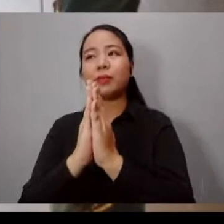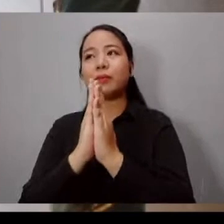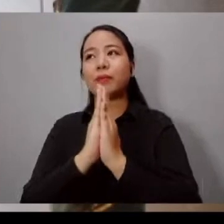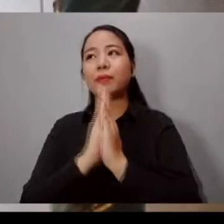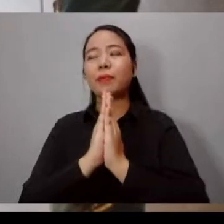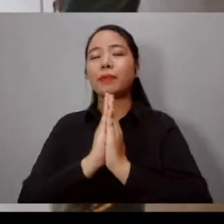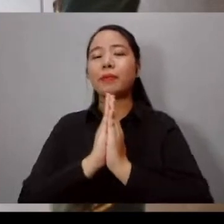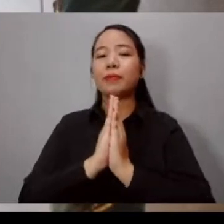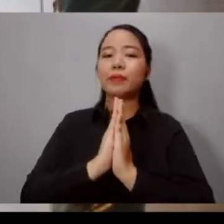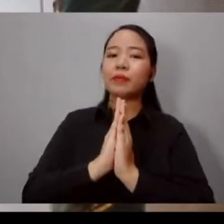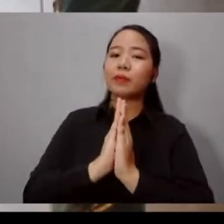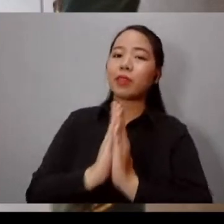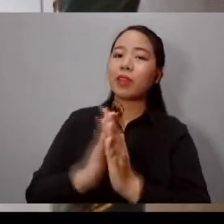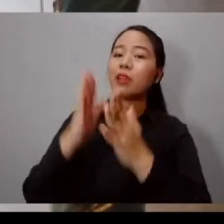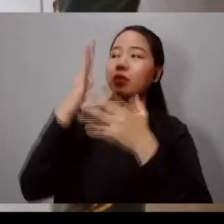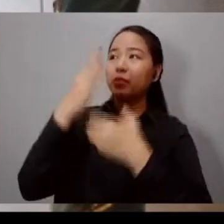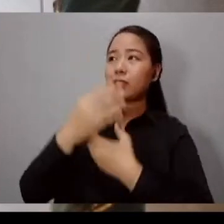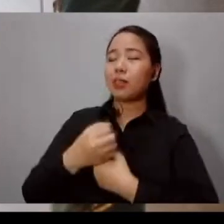kahilingan.